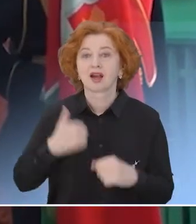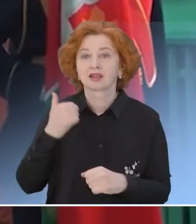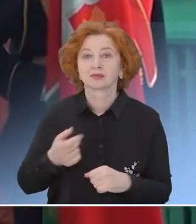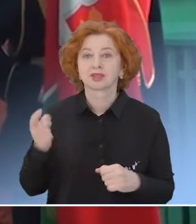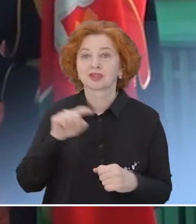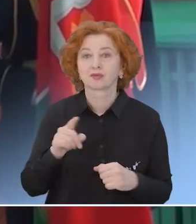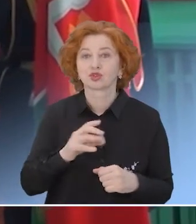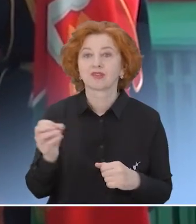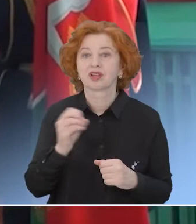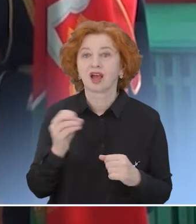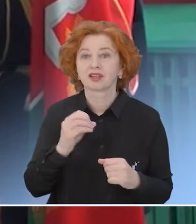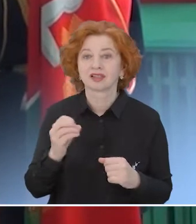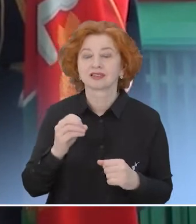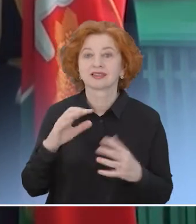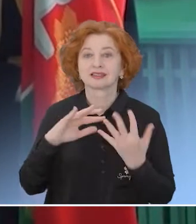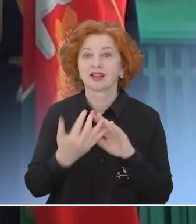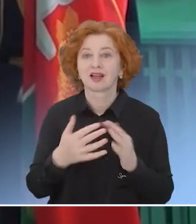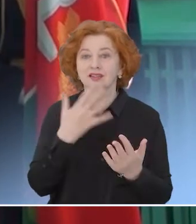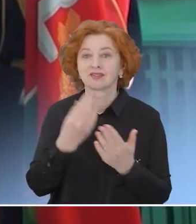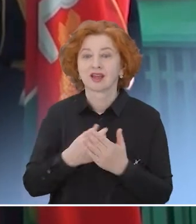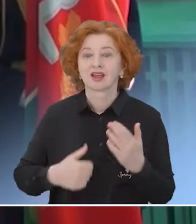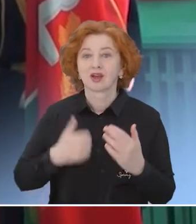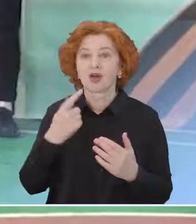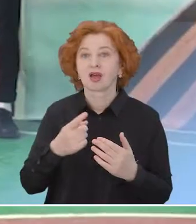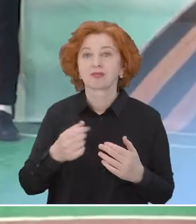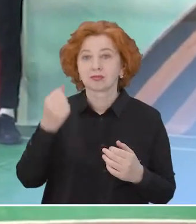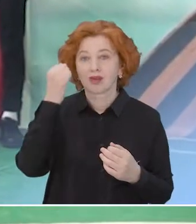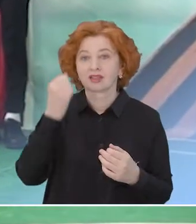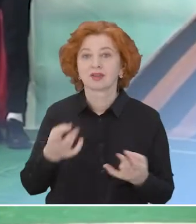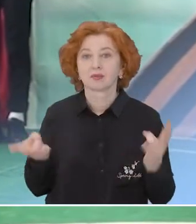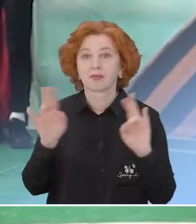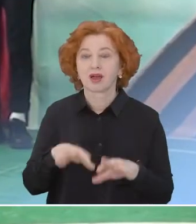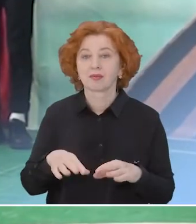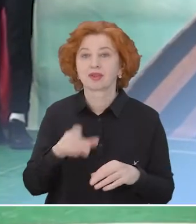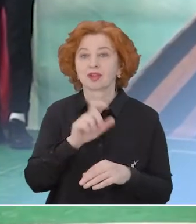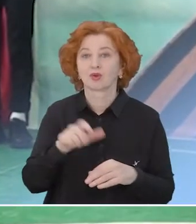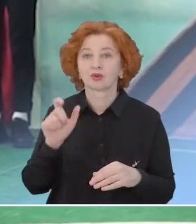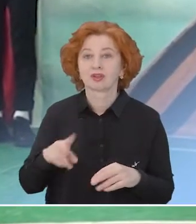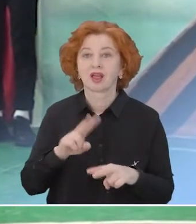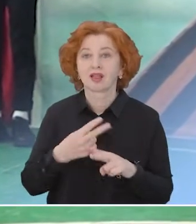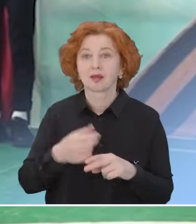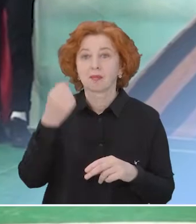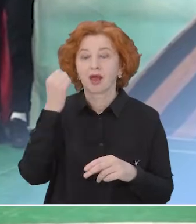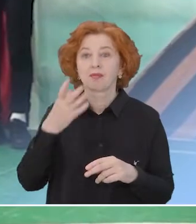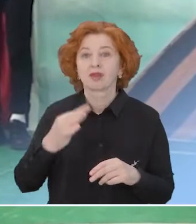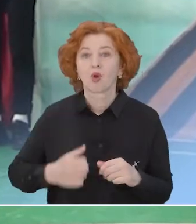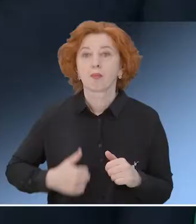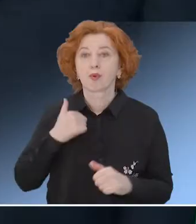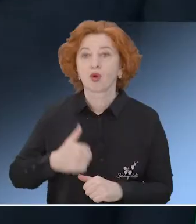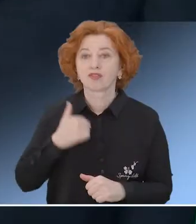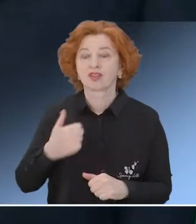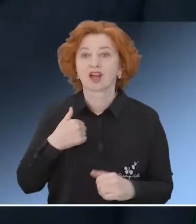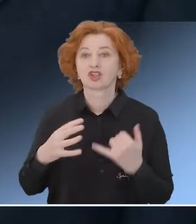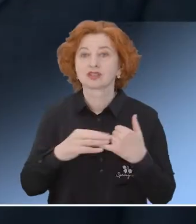Мы гордимся тем, что у Екатериновского села есть свои герои. Их подвиг остается на века в памяти людской. Эта память о